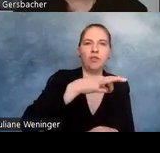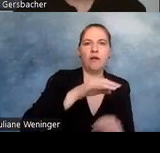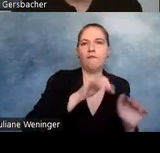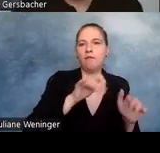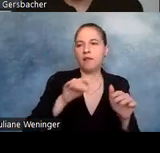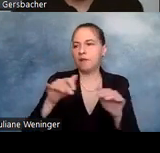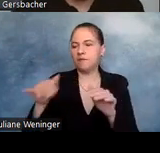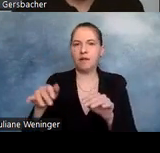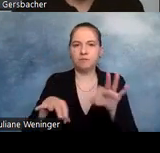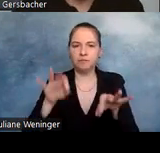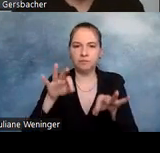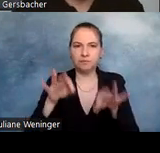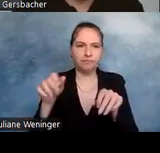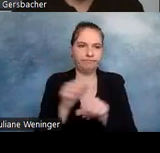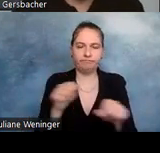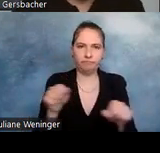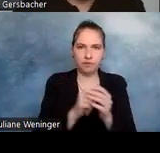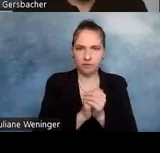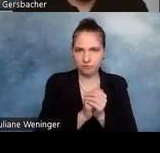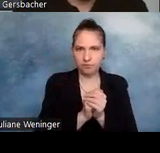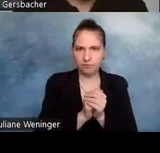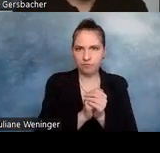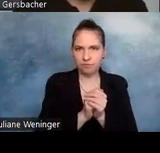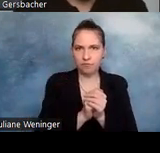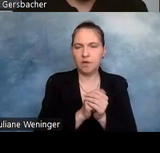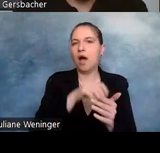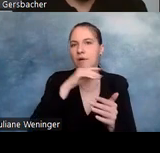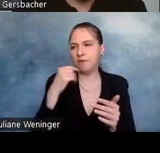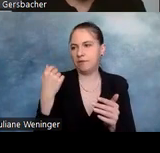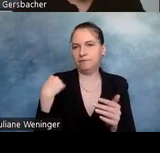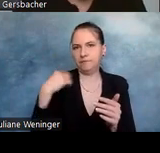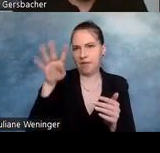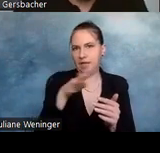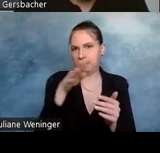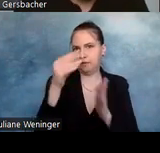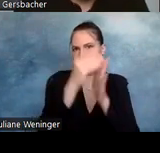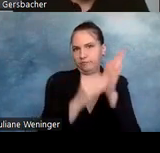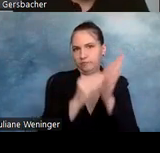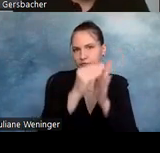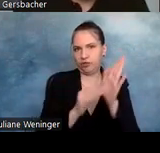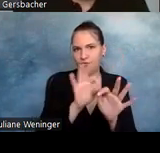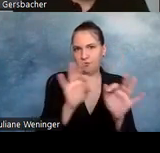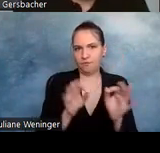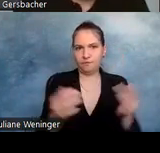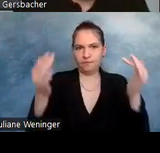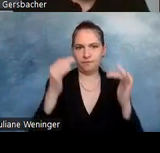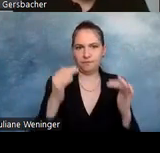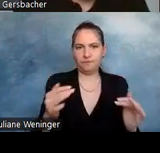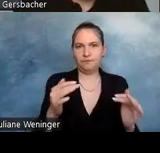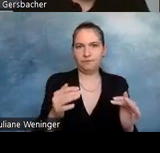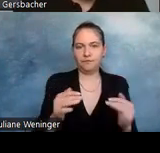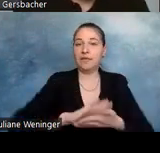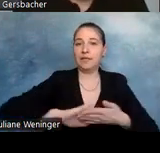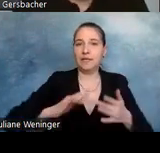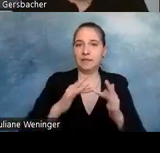aufnehmen. Aber haben wir eben auch das meiste dann in der Excel vermerkt. Der Easy Web Check